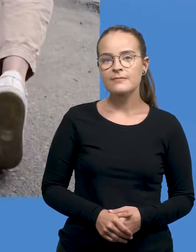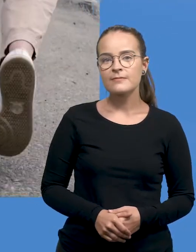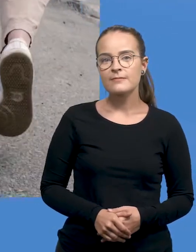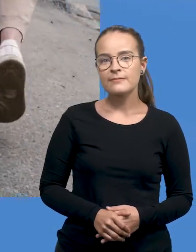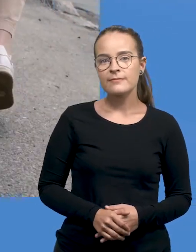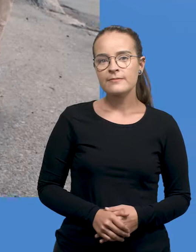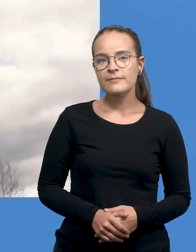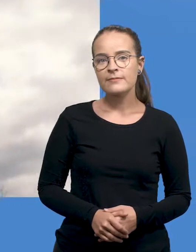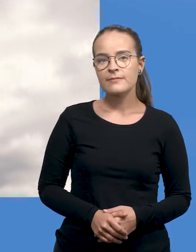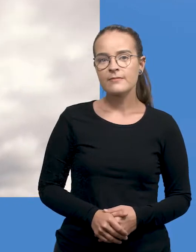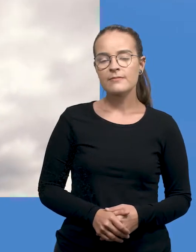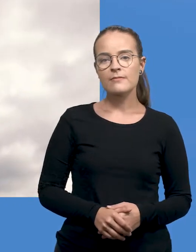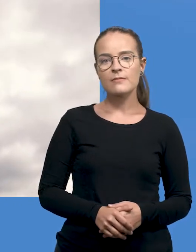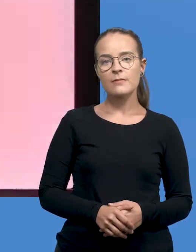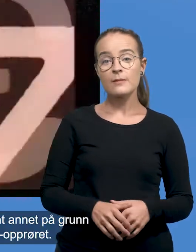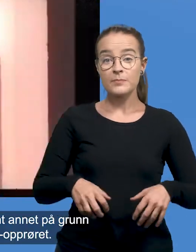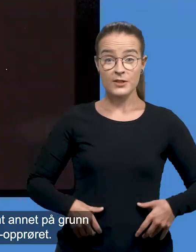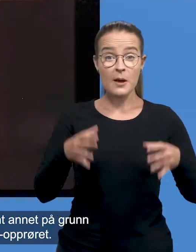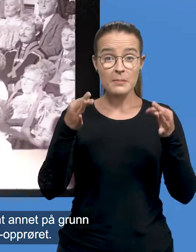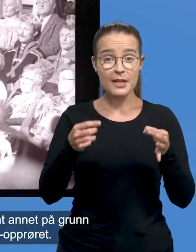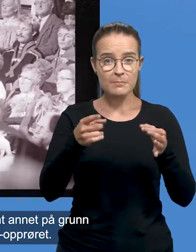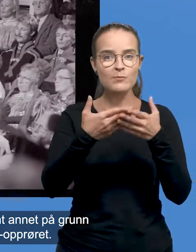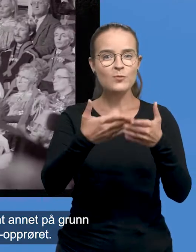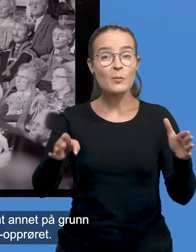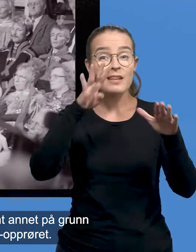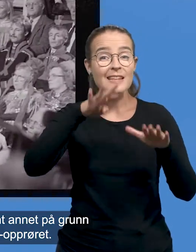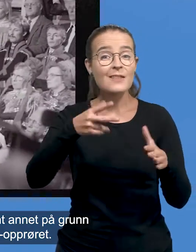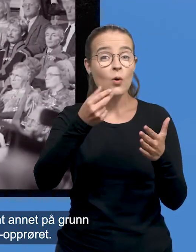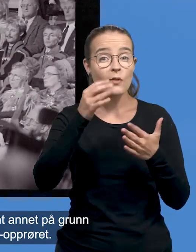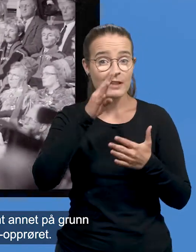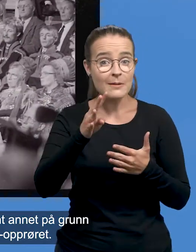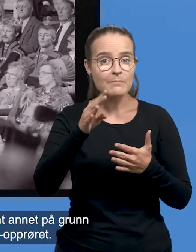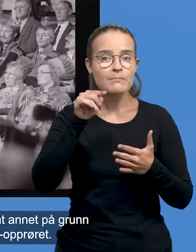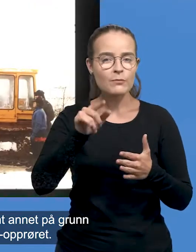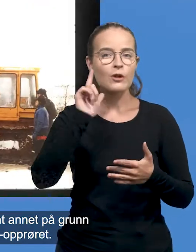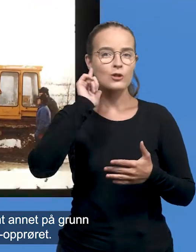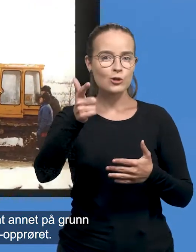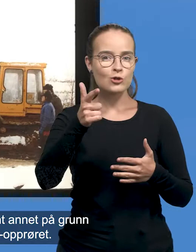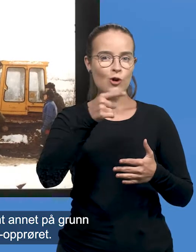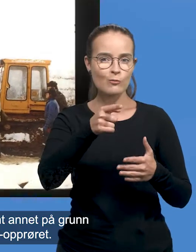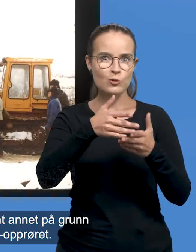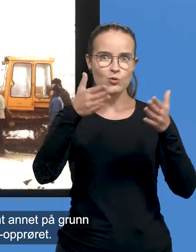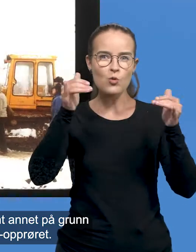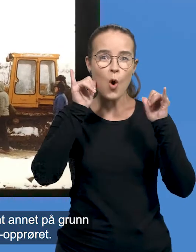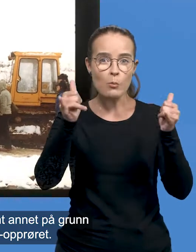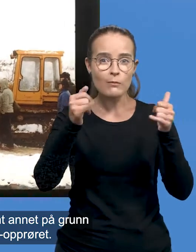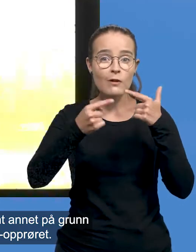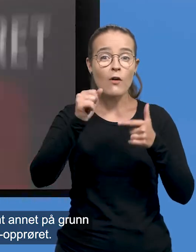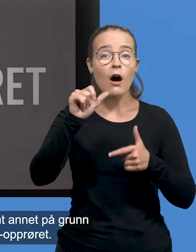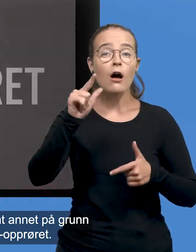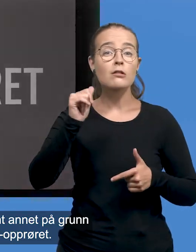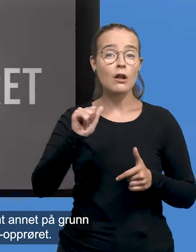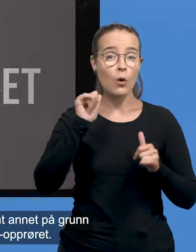gult og grønt. Arkivklipp. Sametinget ble åpnet i 1989, blant annet på grunn av et stort opprør